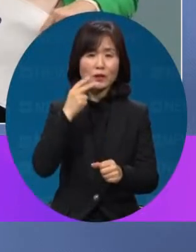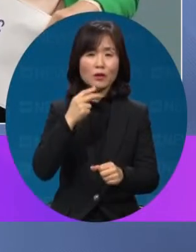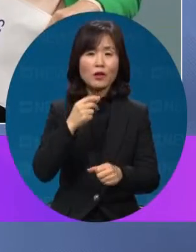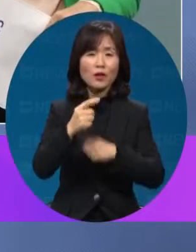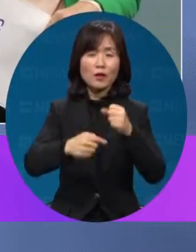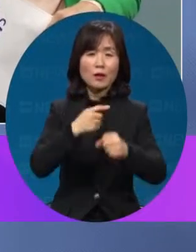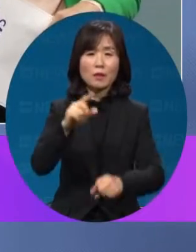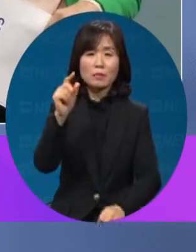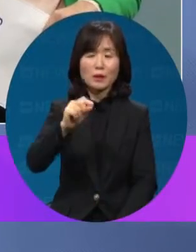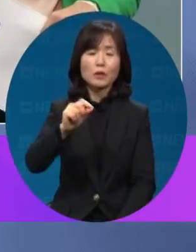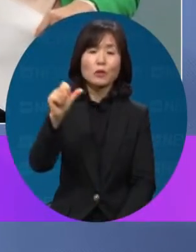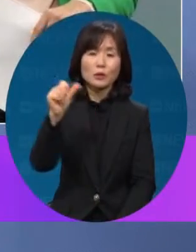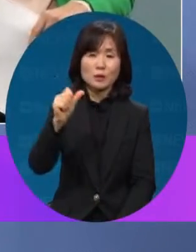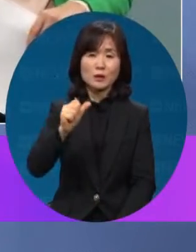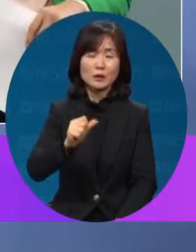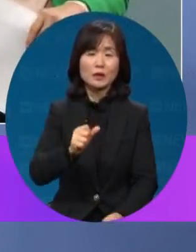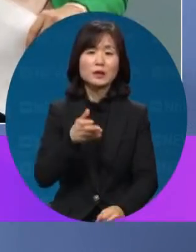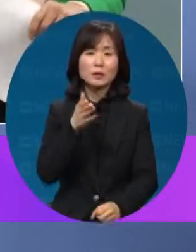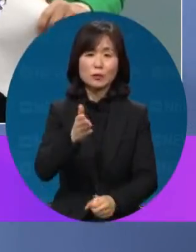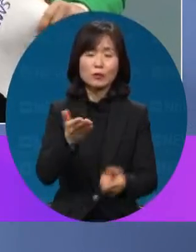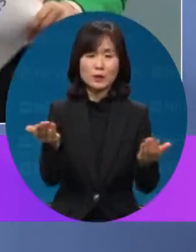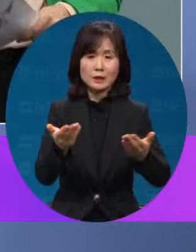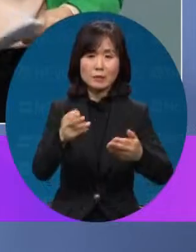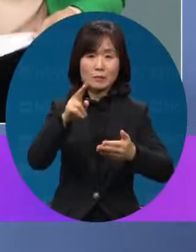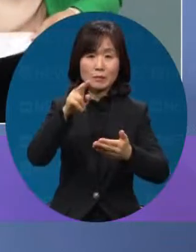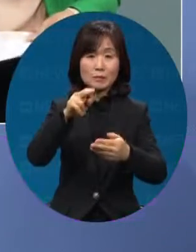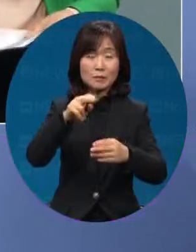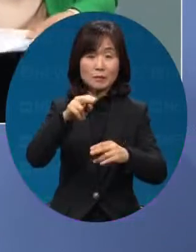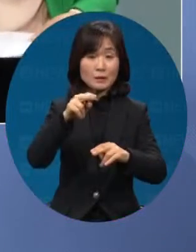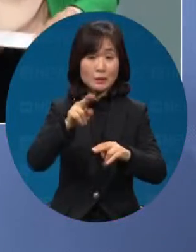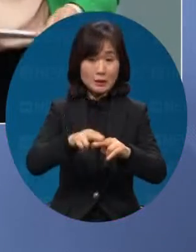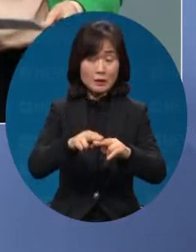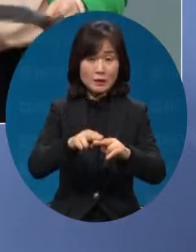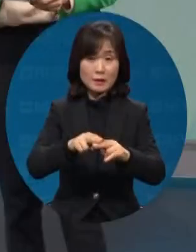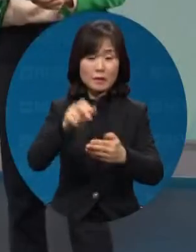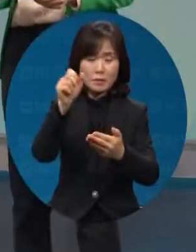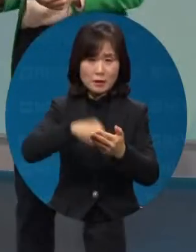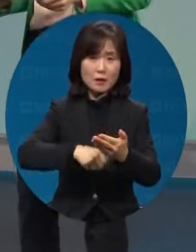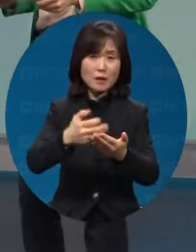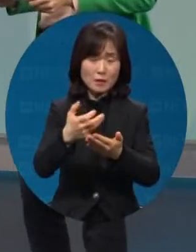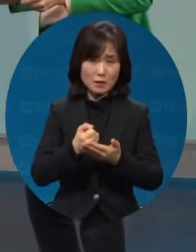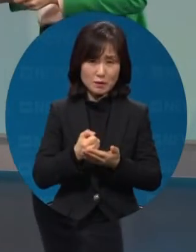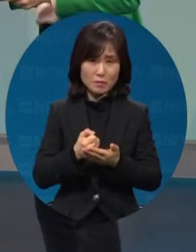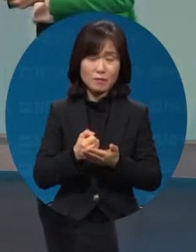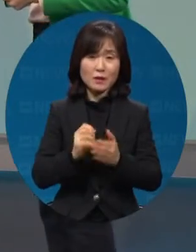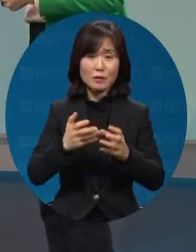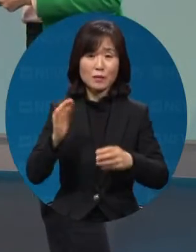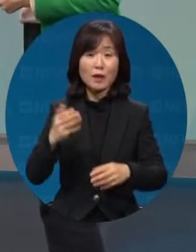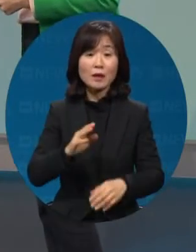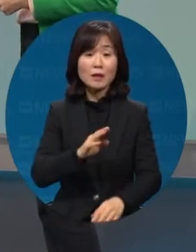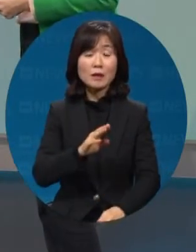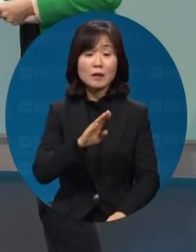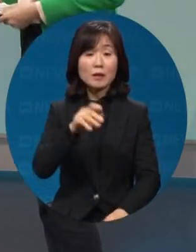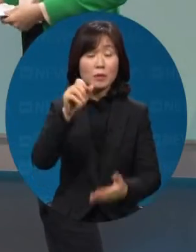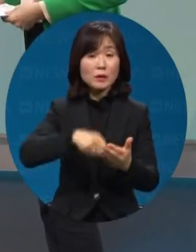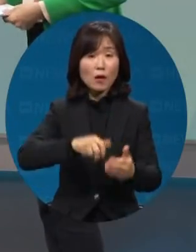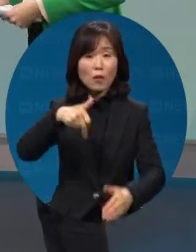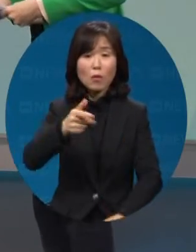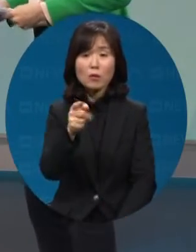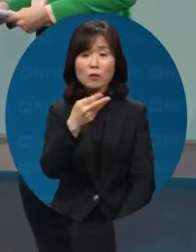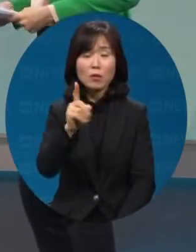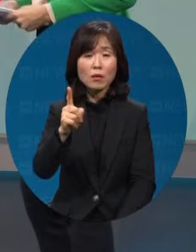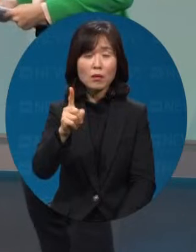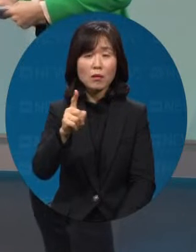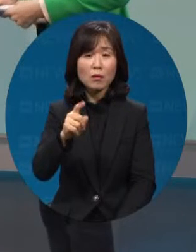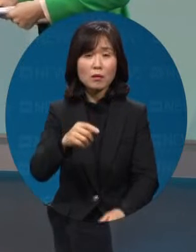15,000개의 전문직 비자 쿼터를 확보하게 되는 국가가 됩니다. 네. 비자 쿼터를 따로 두는 걸 보니까